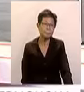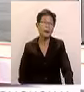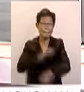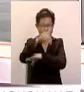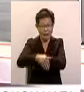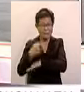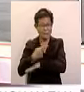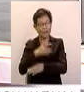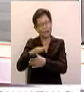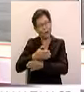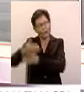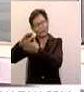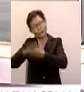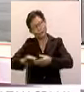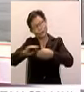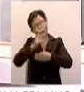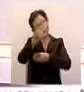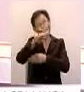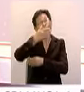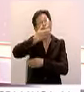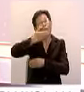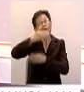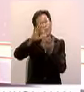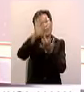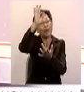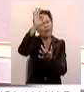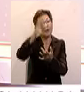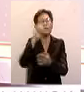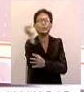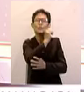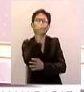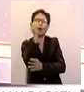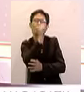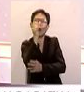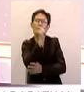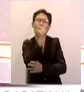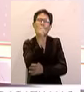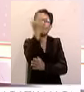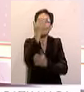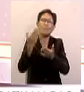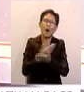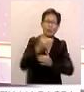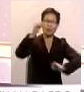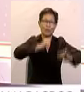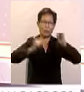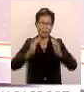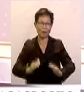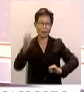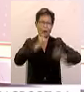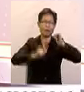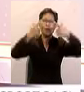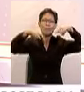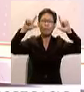Baik, malam ini kami nak kongsikan kisah dua anak muda yang terpilih untuk menyanyikan runut bunyi bagi filem terbaru lakonan pelakon